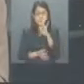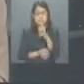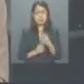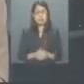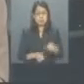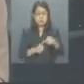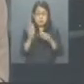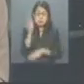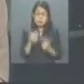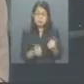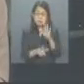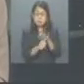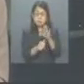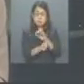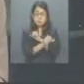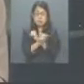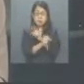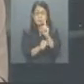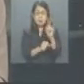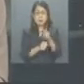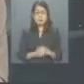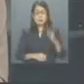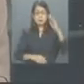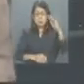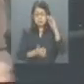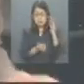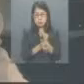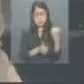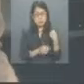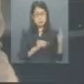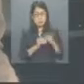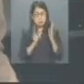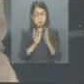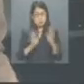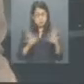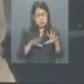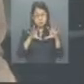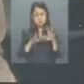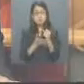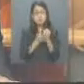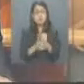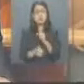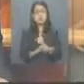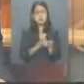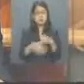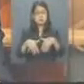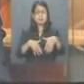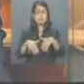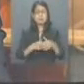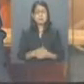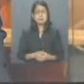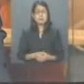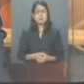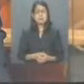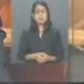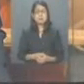คะขณะนี้เจ้าหน้าที่นั้นก็ได้มีการเพิ่มมาตรการรักษาความปลอดภัยเพื่อดูแลชาวบ้านอย่างเข้มงวดด้วยค่ะ นับตั้งแต่เกิ